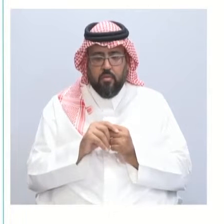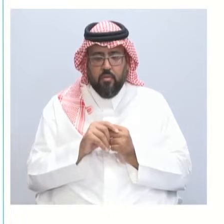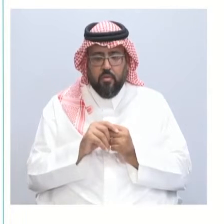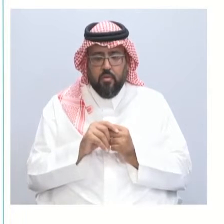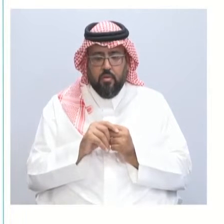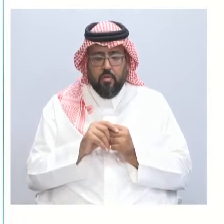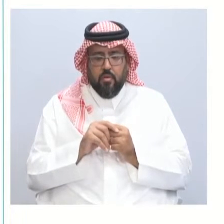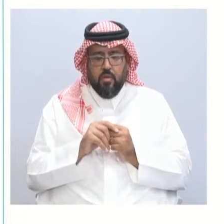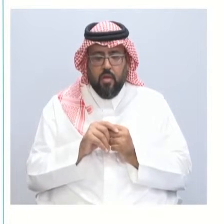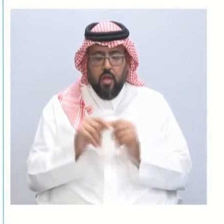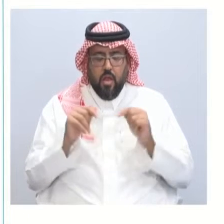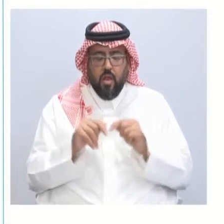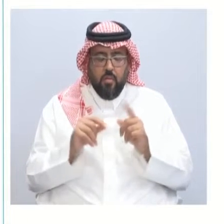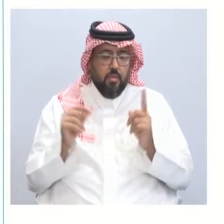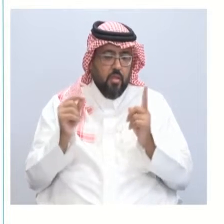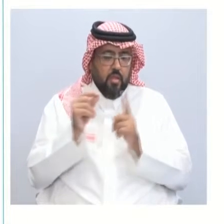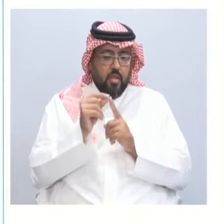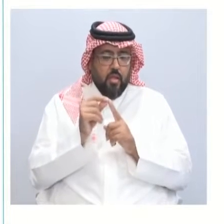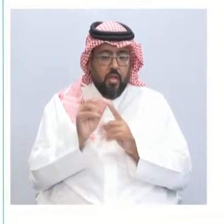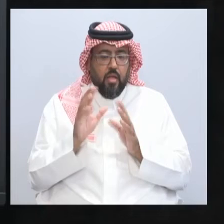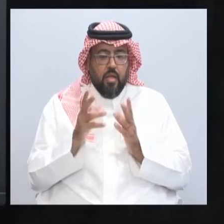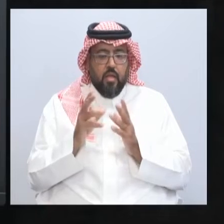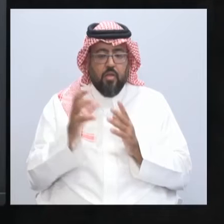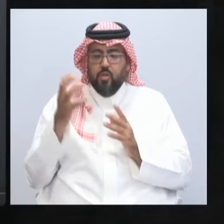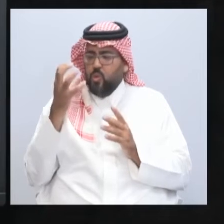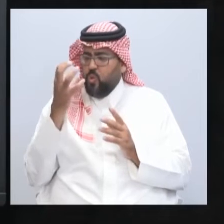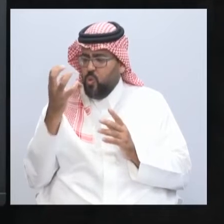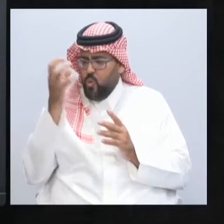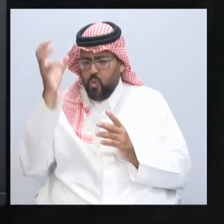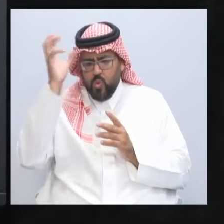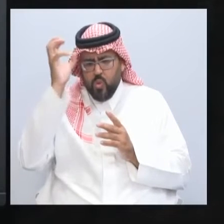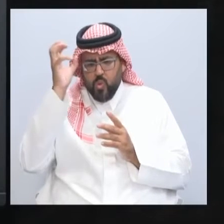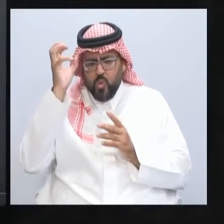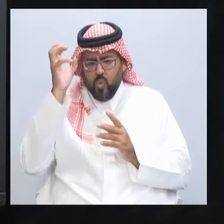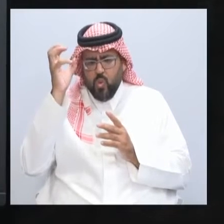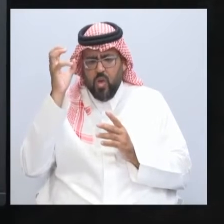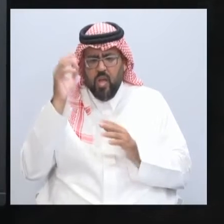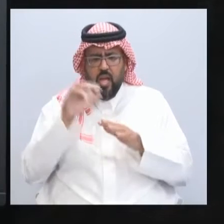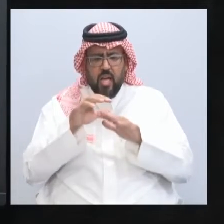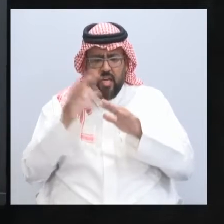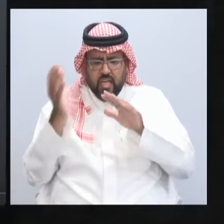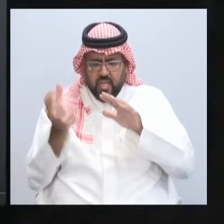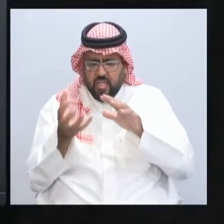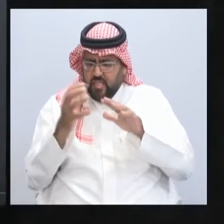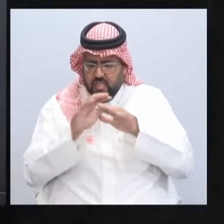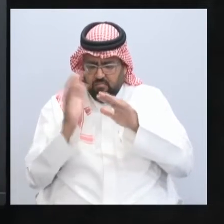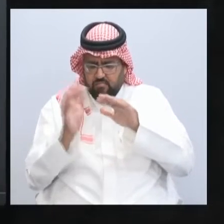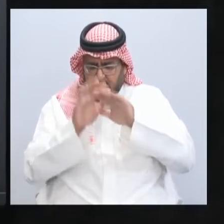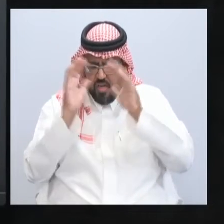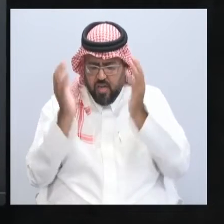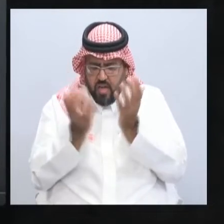داخليه اليوم حنتكلم عن صخور القشره الارضيه صخور القشره